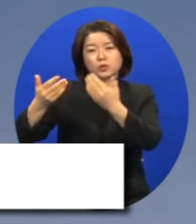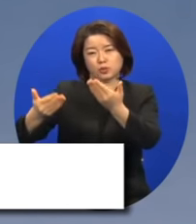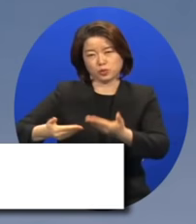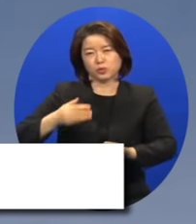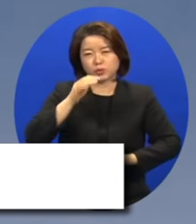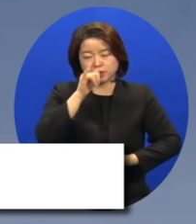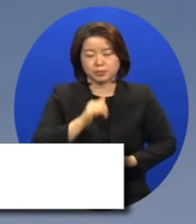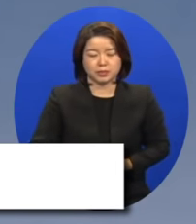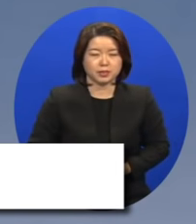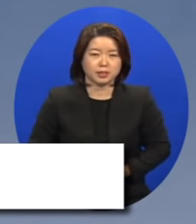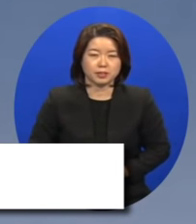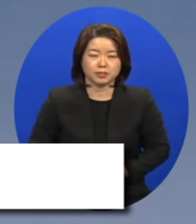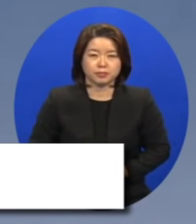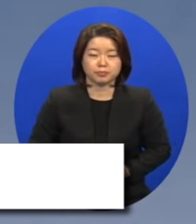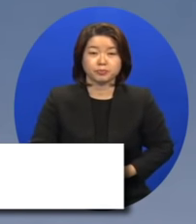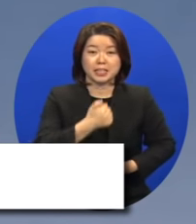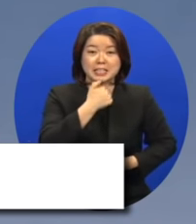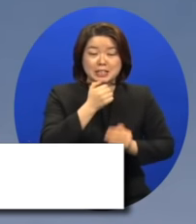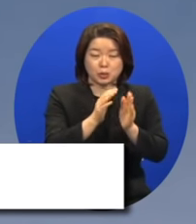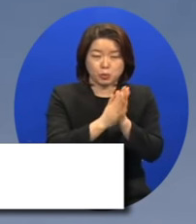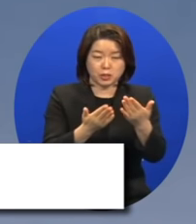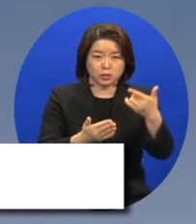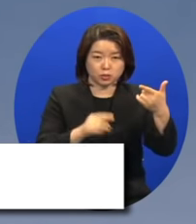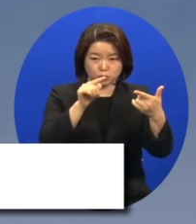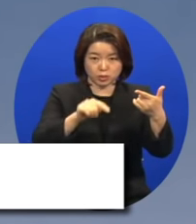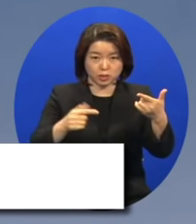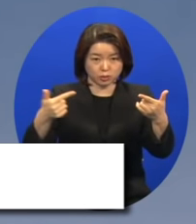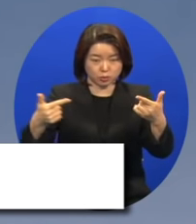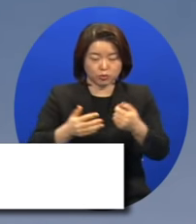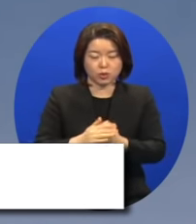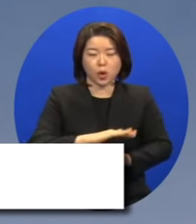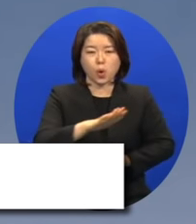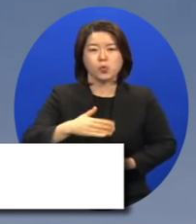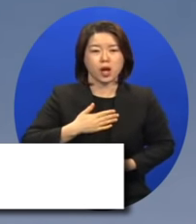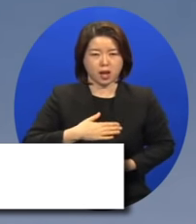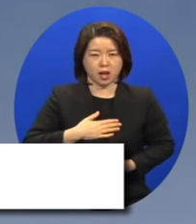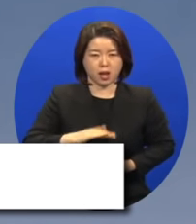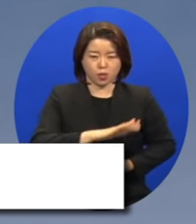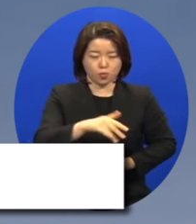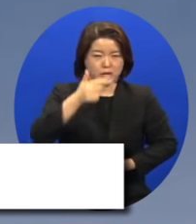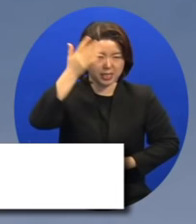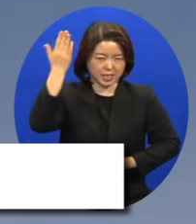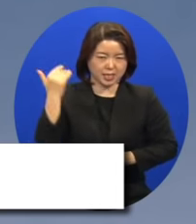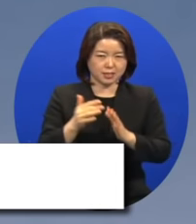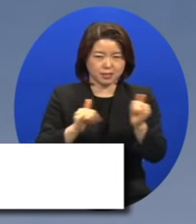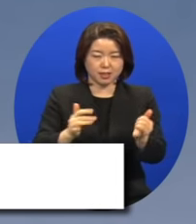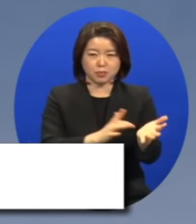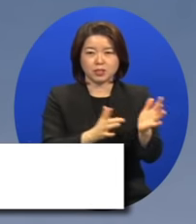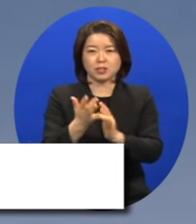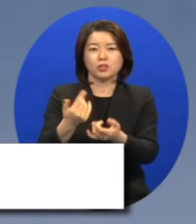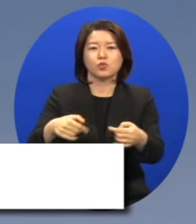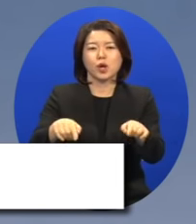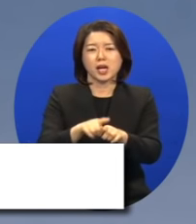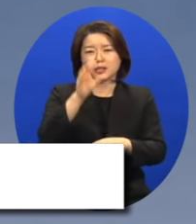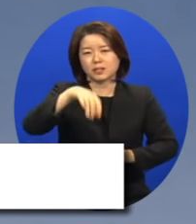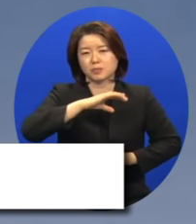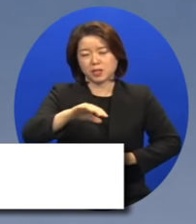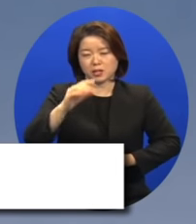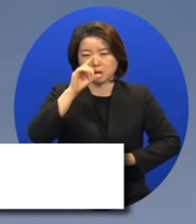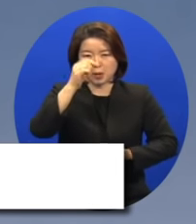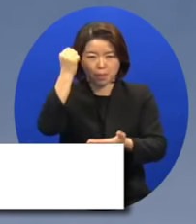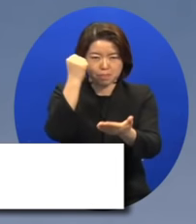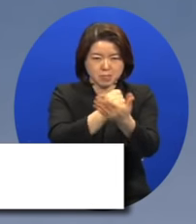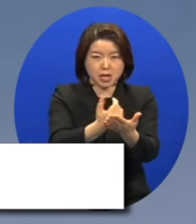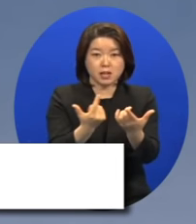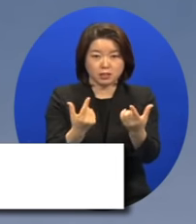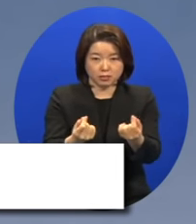이것은로마서6장6절입니다 .우리는우리의옛자아가 그리스도와함께십자가에못박혔다는것